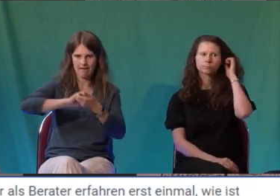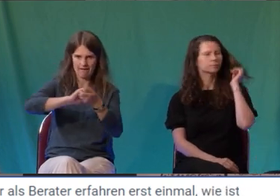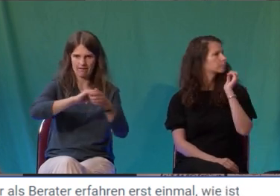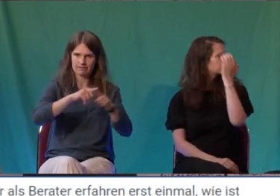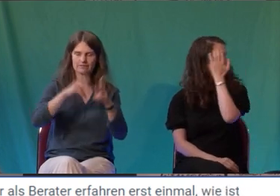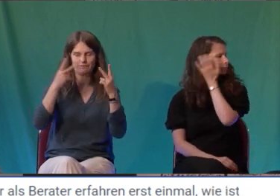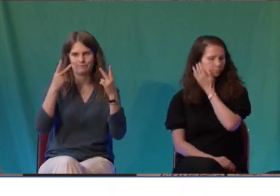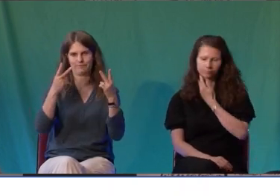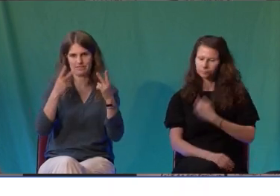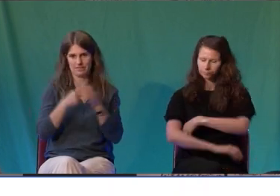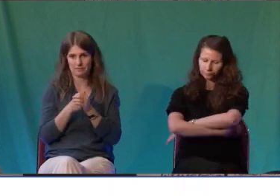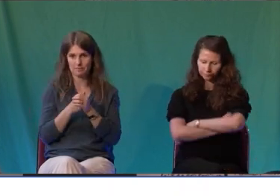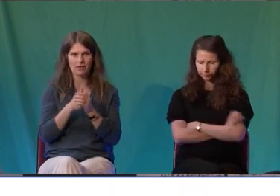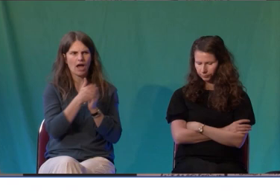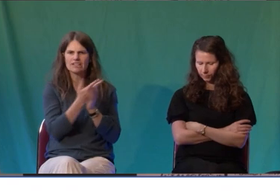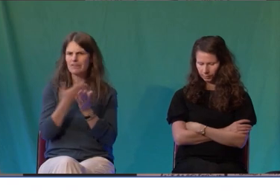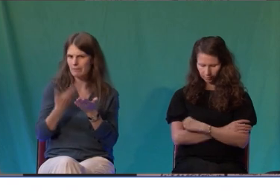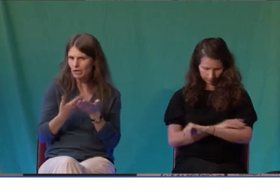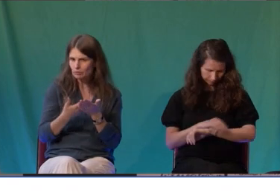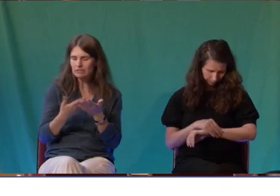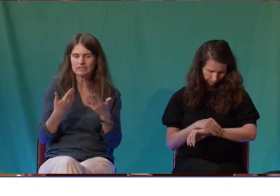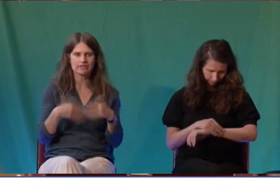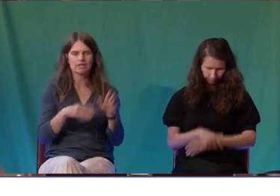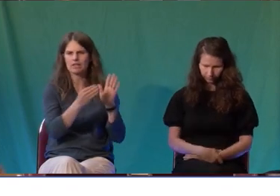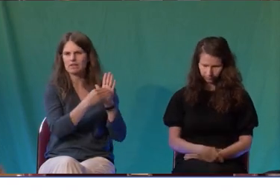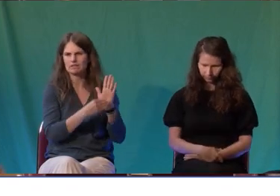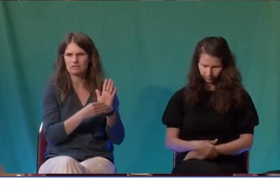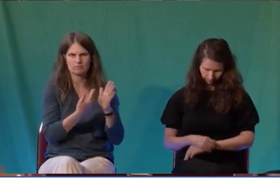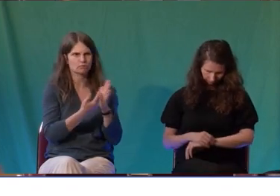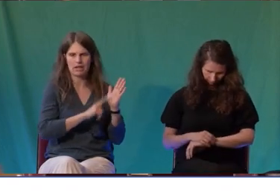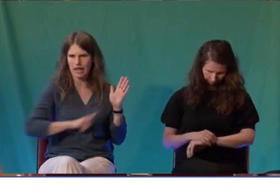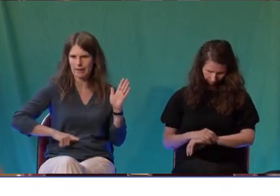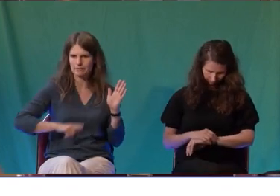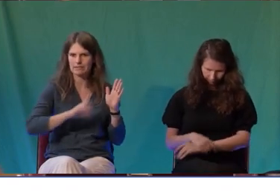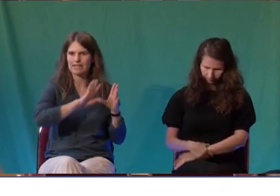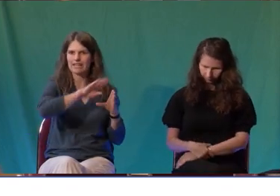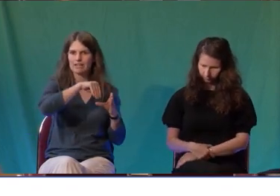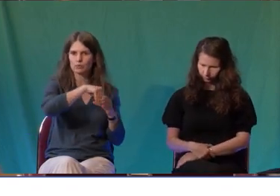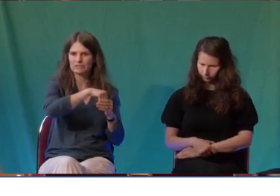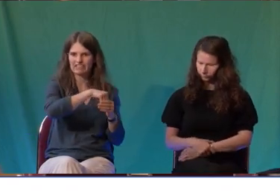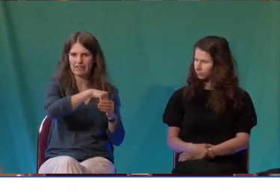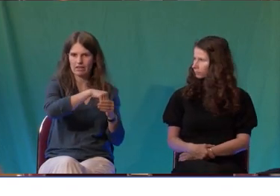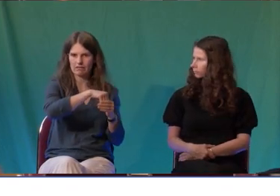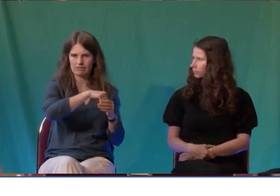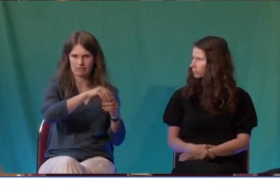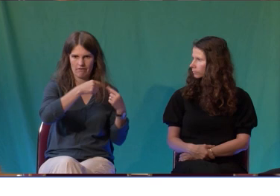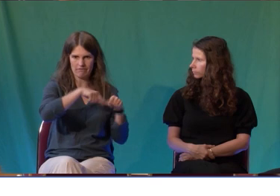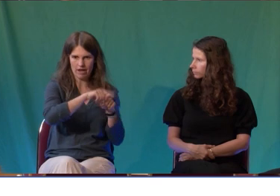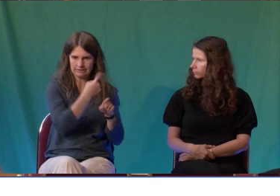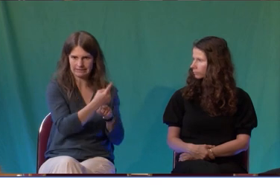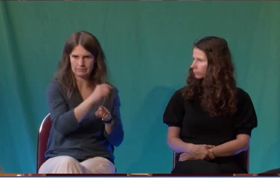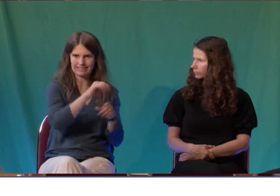Beispiele mit genannt dass im Leipziger Raum ist zum Beispiel inklusive einen Verein der sich schon aufgemacht